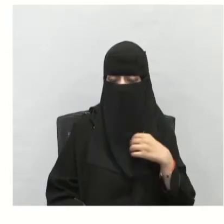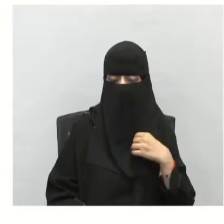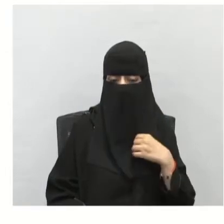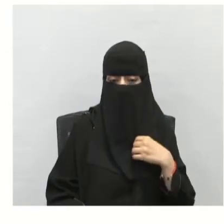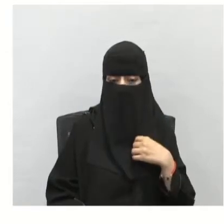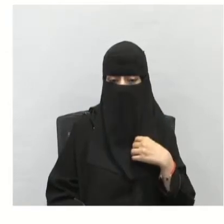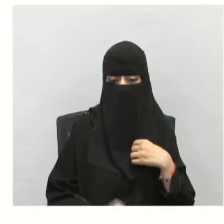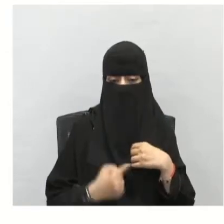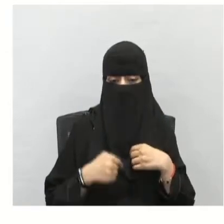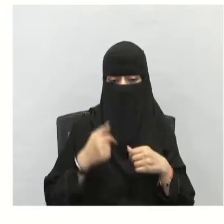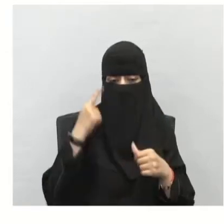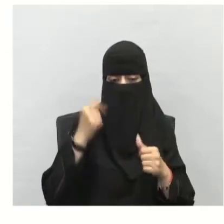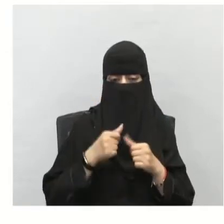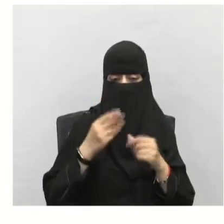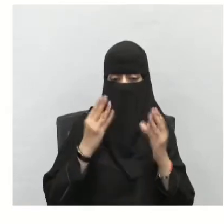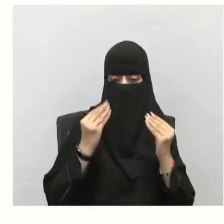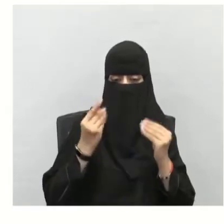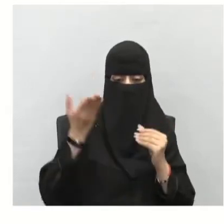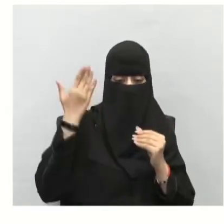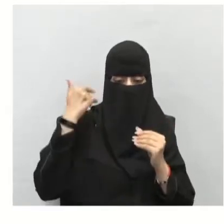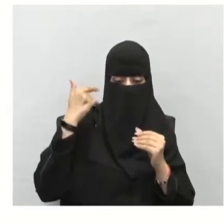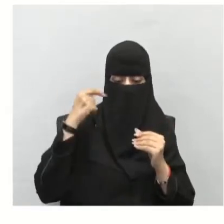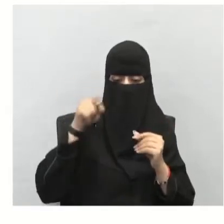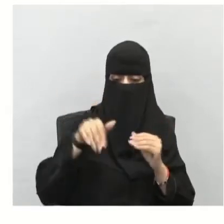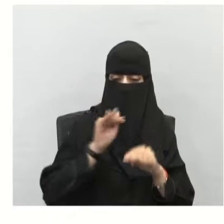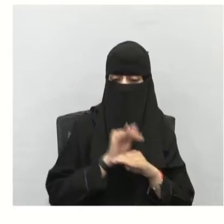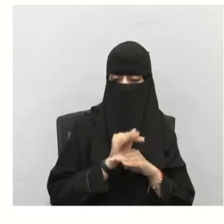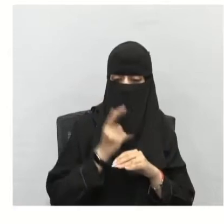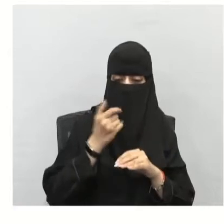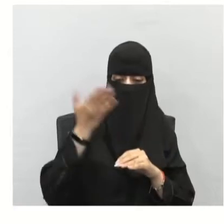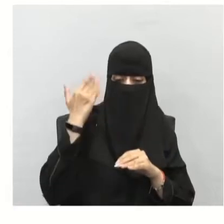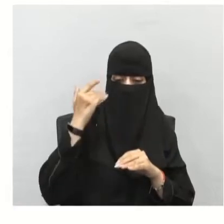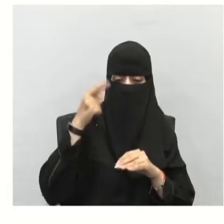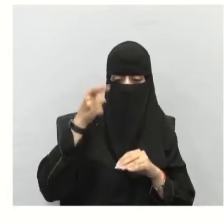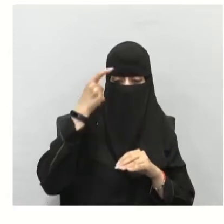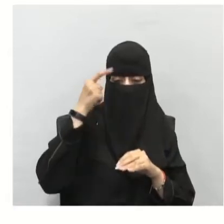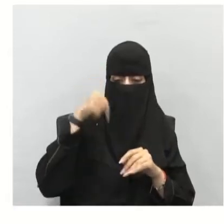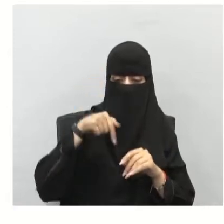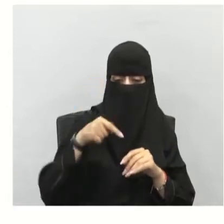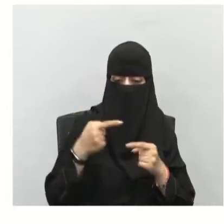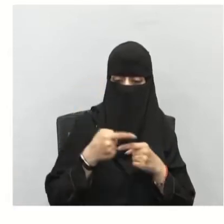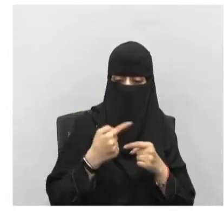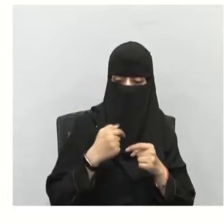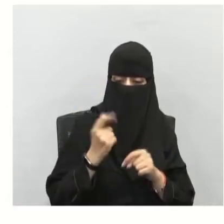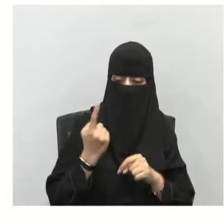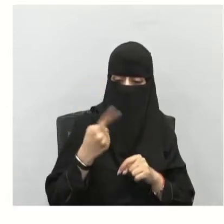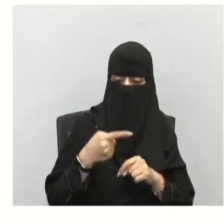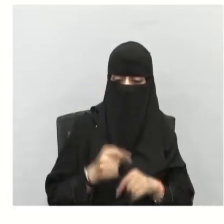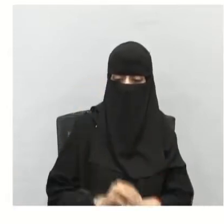تذكر المعلومات السابقة التي تعلمناها سابقا في إيجاد ناتج الضرب في 10.